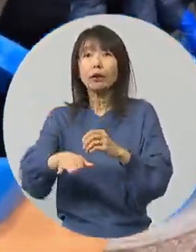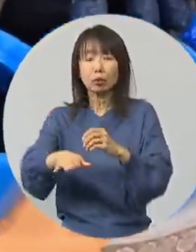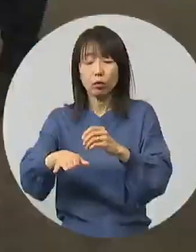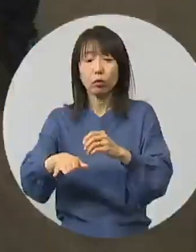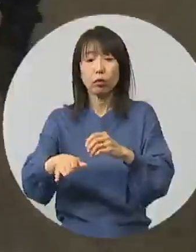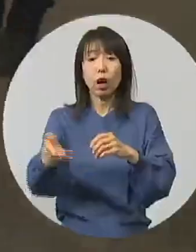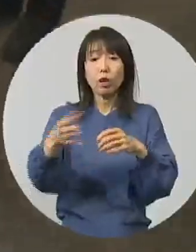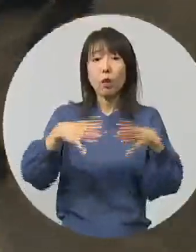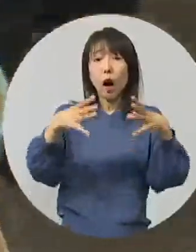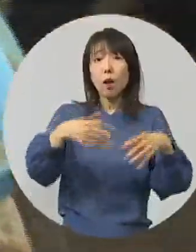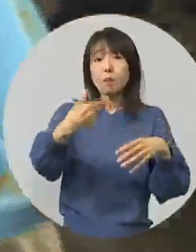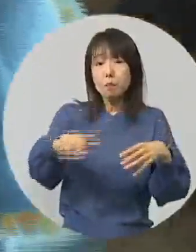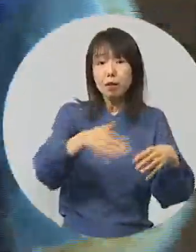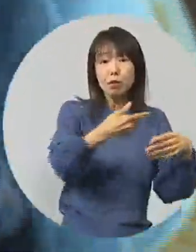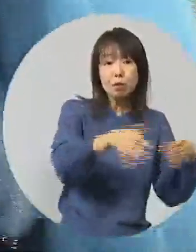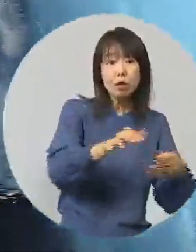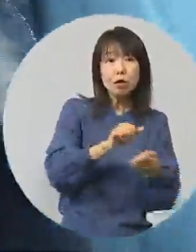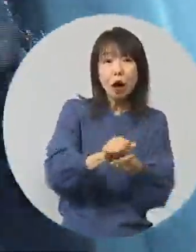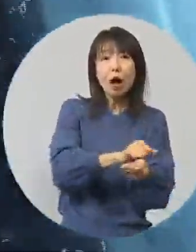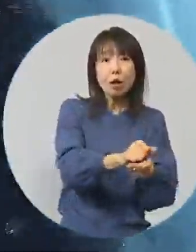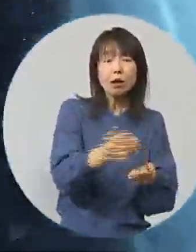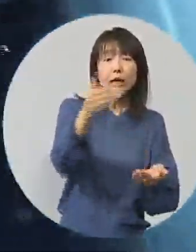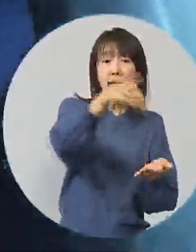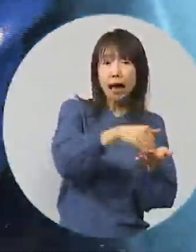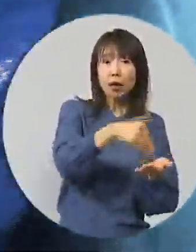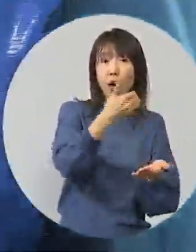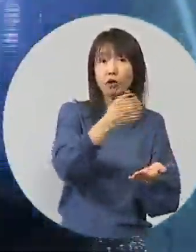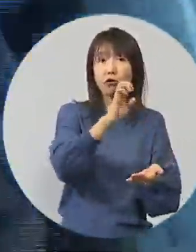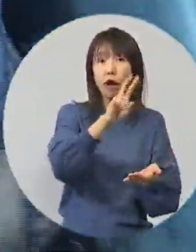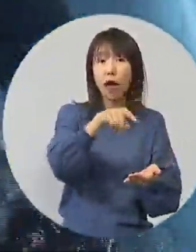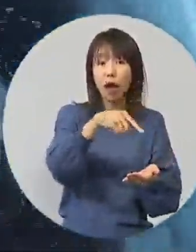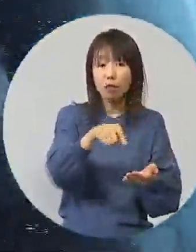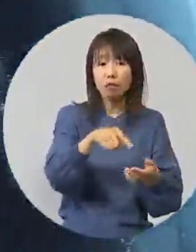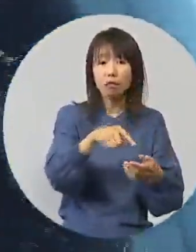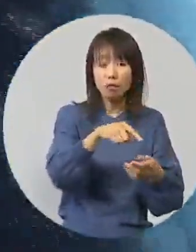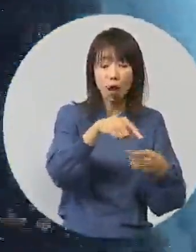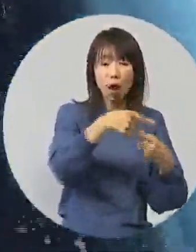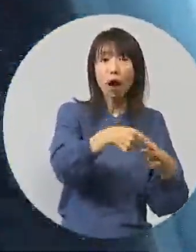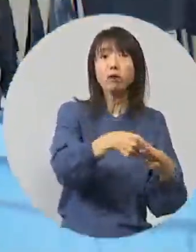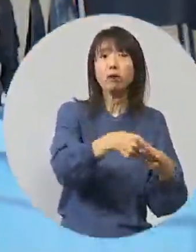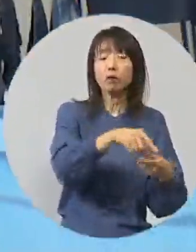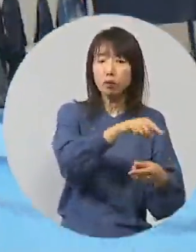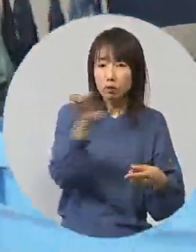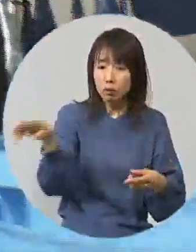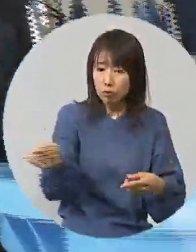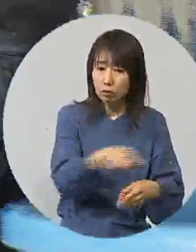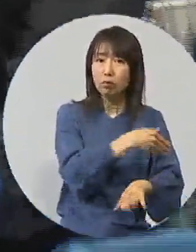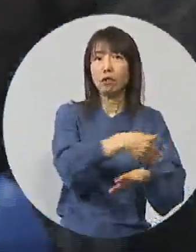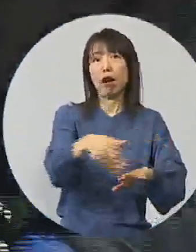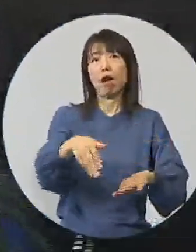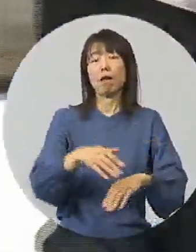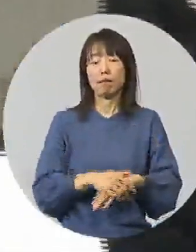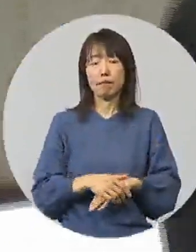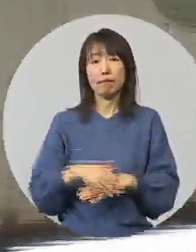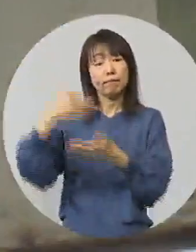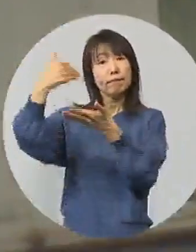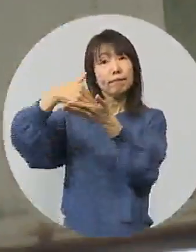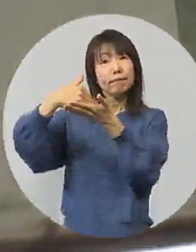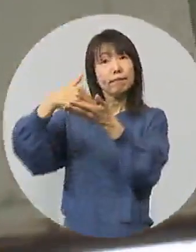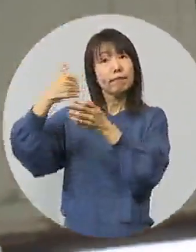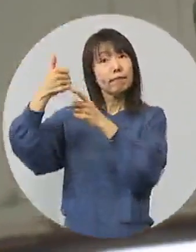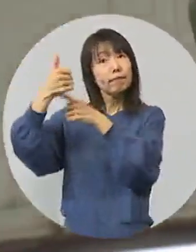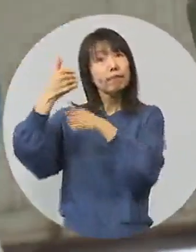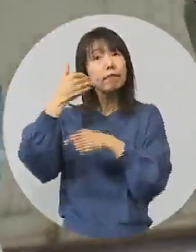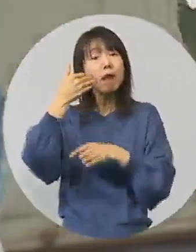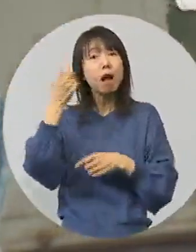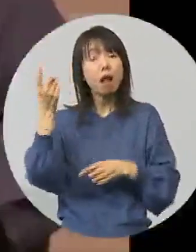はい、で最後はクエン酸が入ってあの色止めをしてるっていう作業、一連の作業です。 藍染め工程を教えてくれている